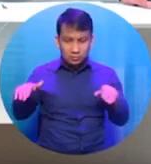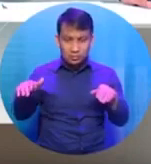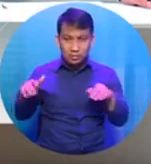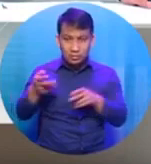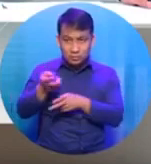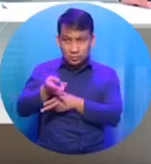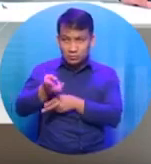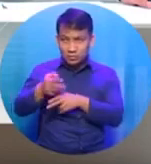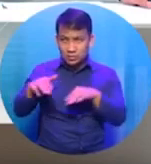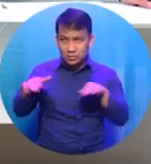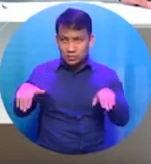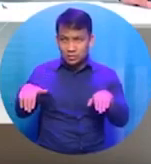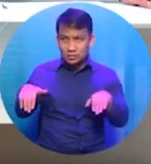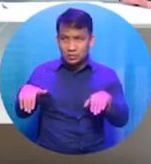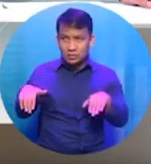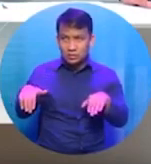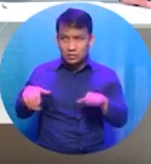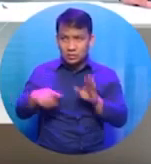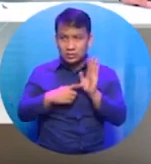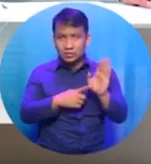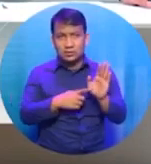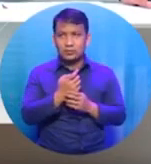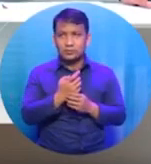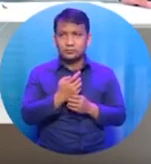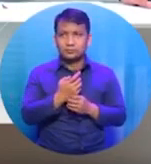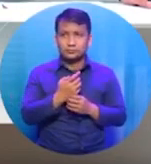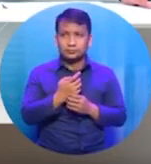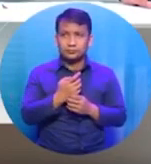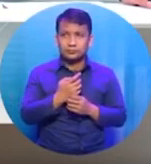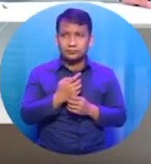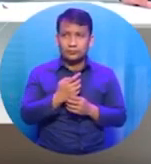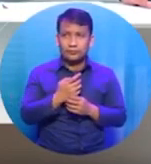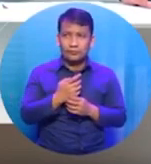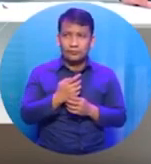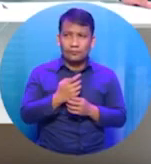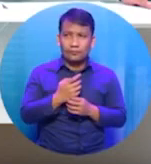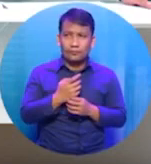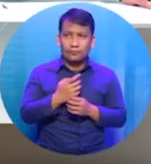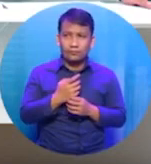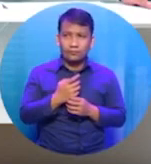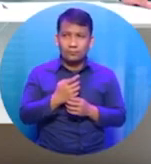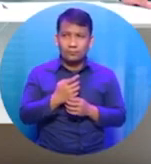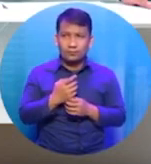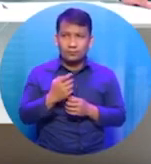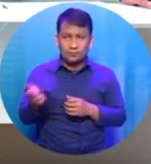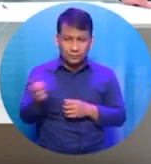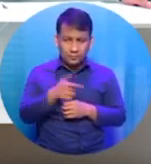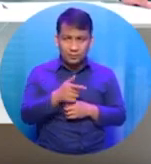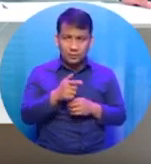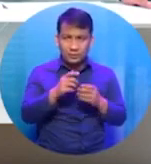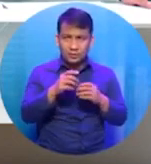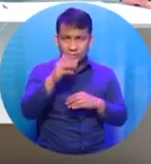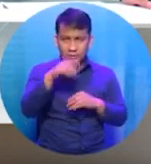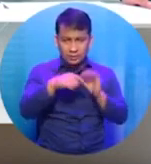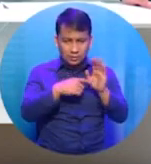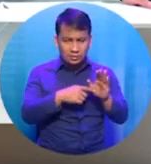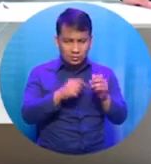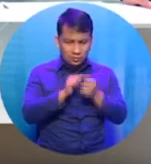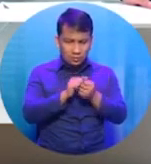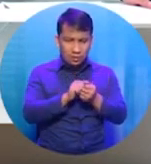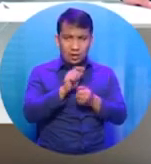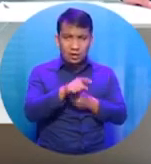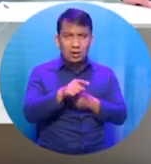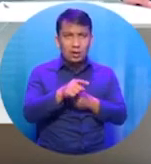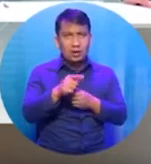Okay. At doon po kayo nagchat-chat ng inyong asawa, sir? Sa ngayon po, sir, yung pong kasama niya ang katsat ko, sir. Okay,